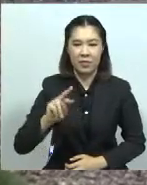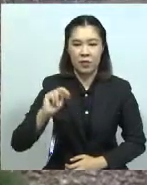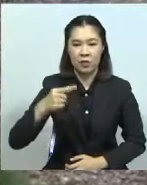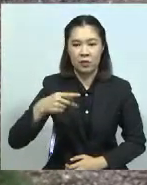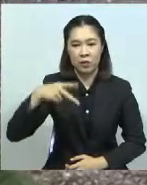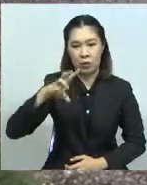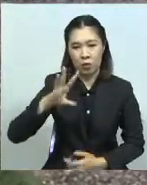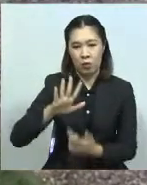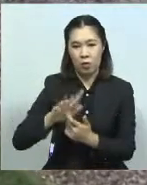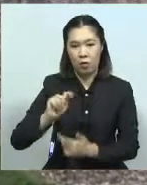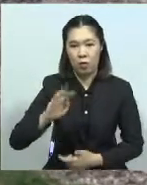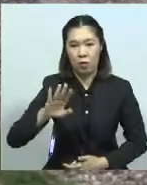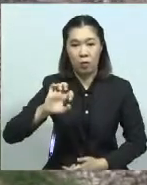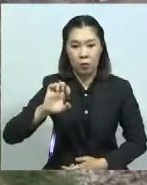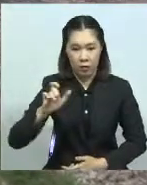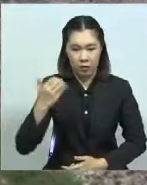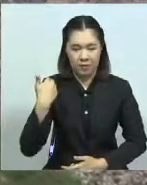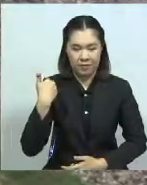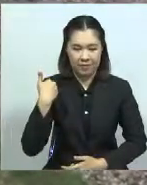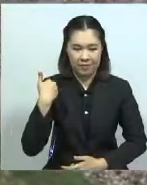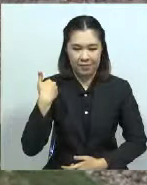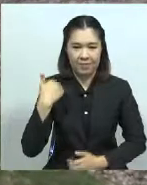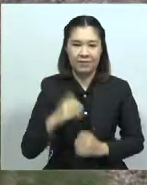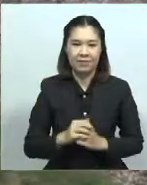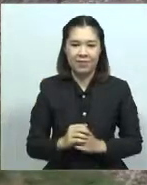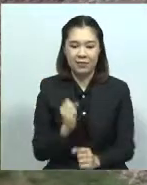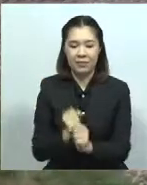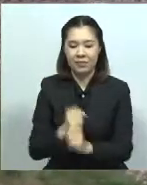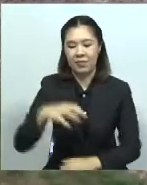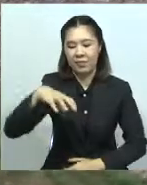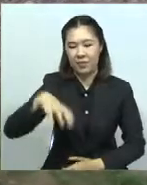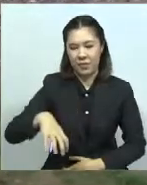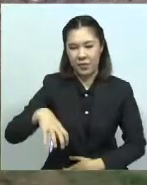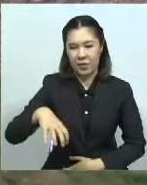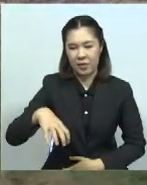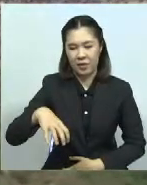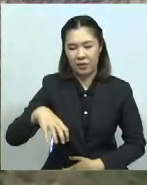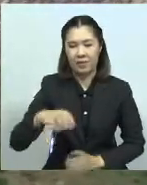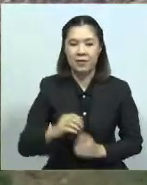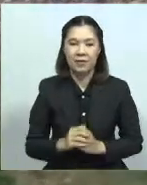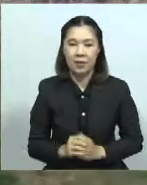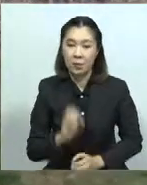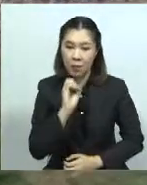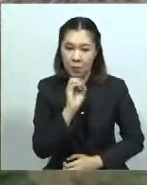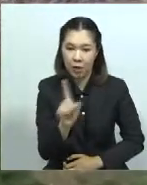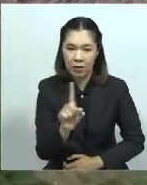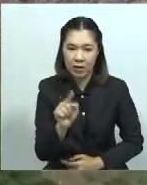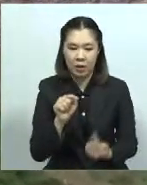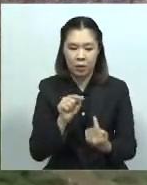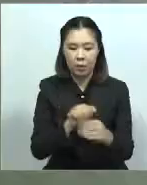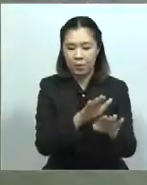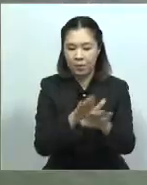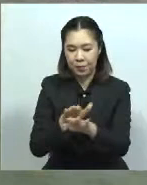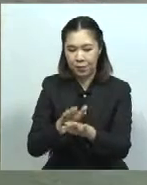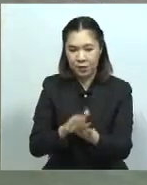การโครงการส่งน้ำและบำรุงรักษาสำนักงานชลประทานที่6นะคะท่านก็บอกว่าเตรียมเรียกประชุม